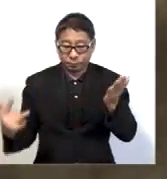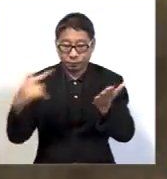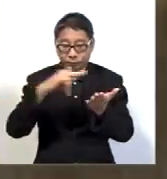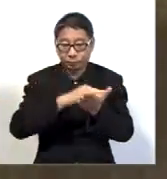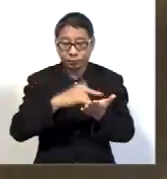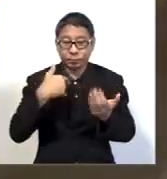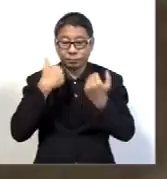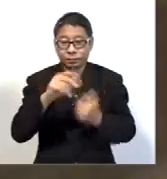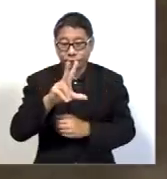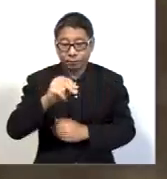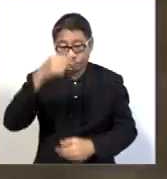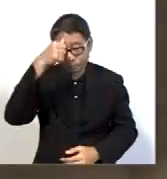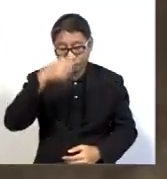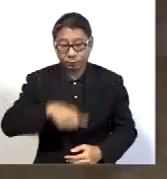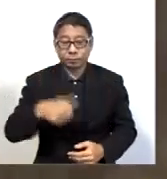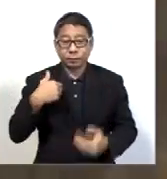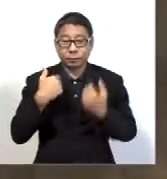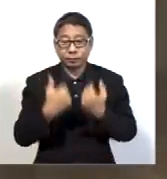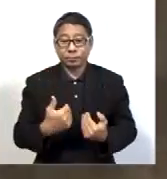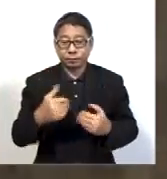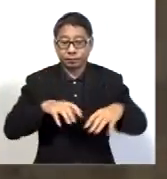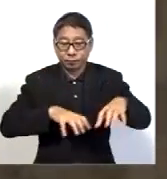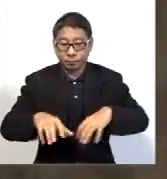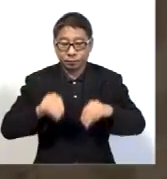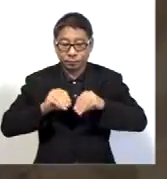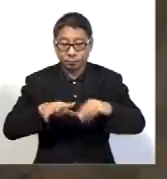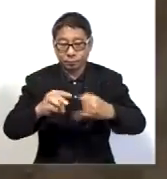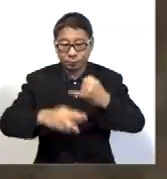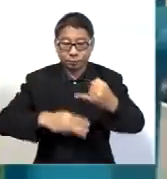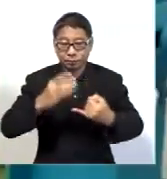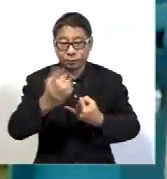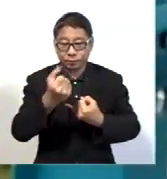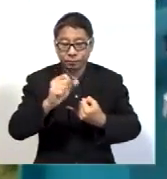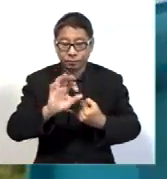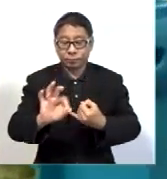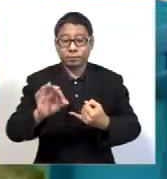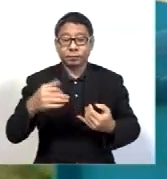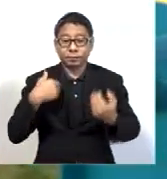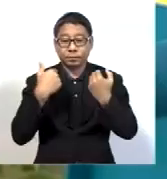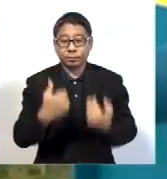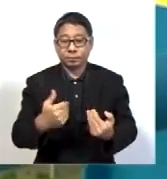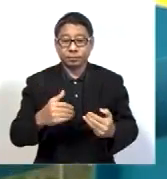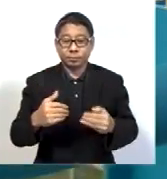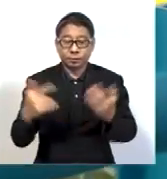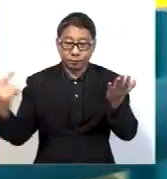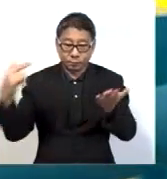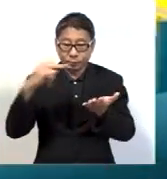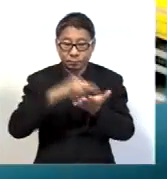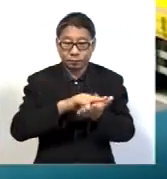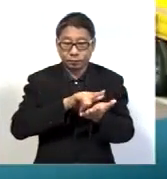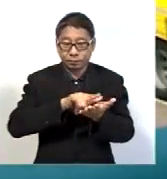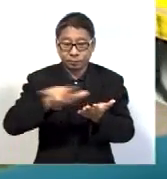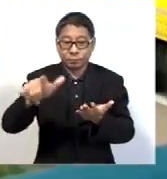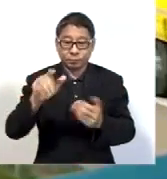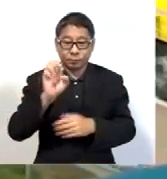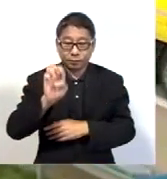ใน EU เป็นเวลา30วันโดยมีเป้าหมายเพื่อควบคุมการแพร่ระบาดของไวรัสโควิด-19 ส่วนการเดินทางของพลเมื